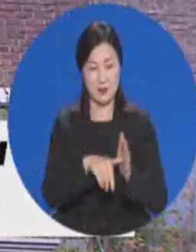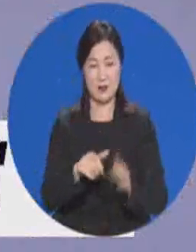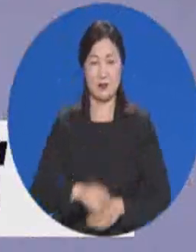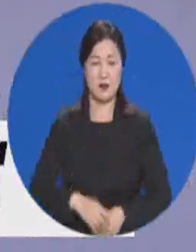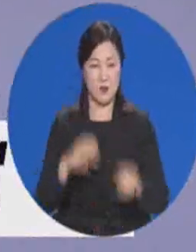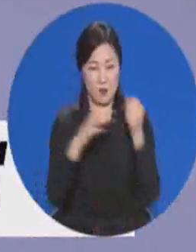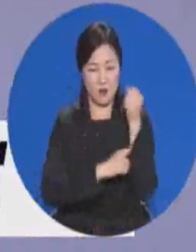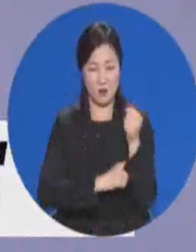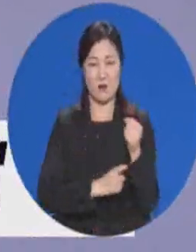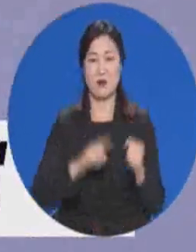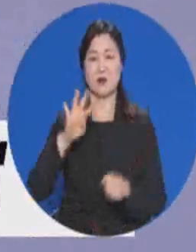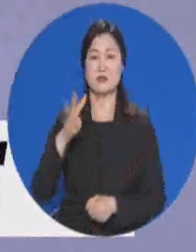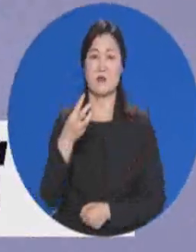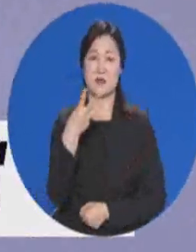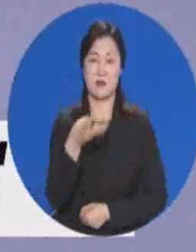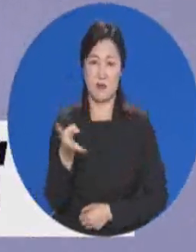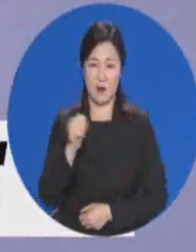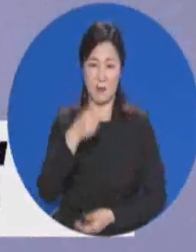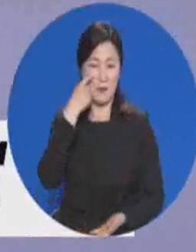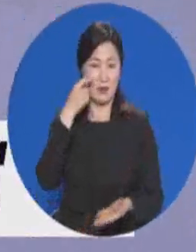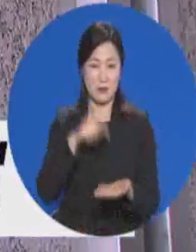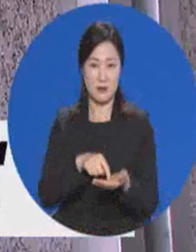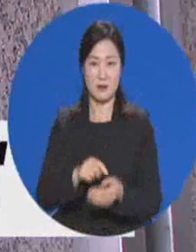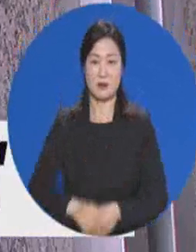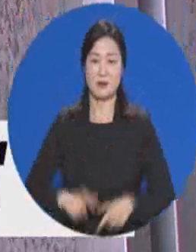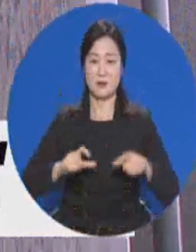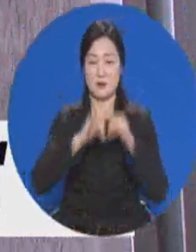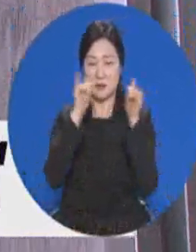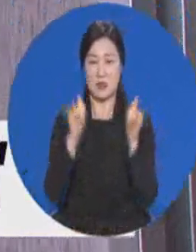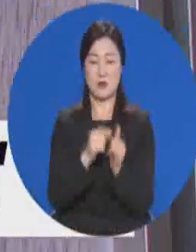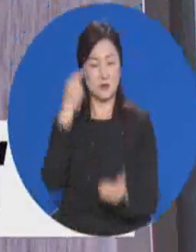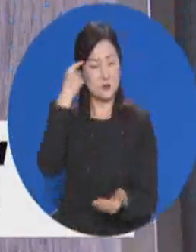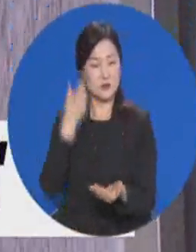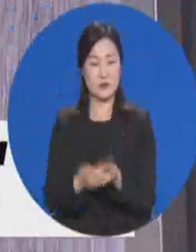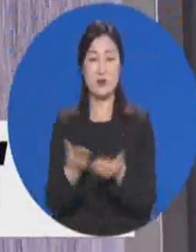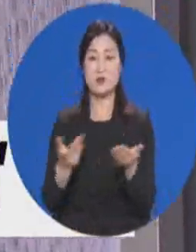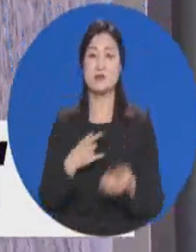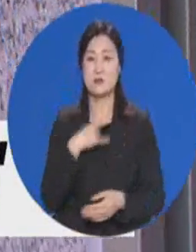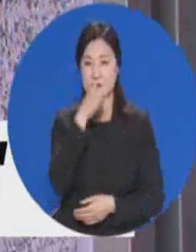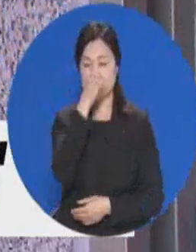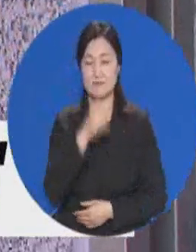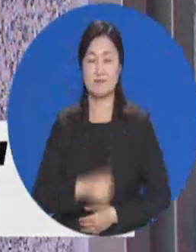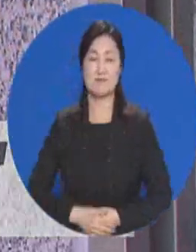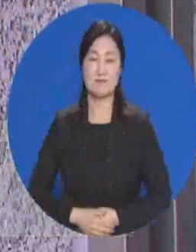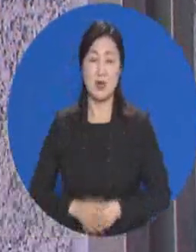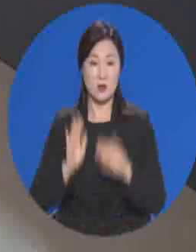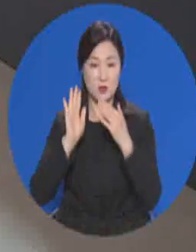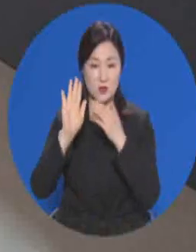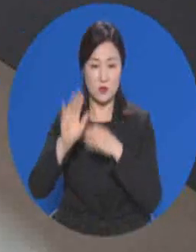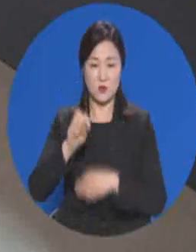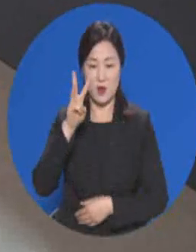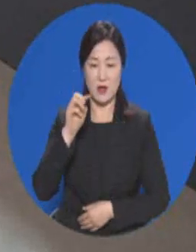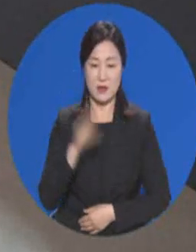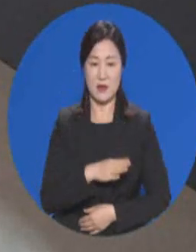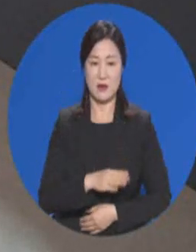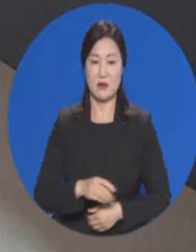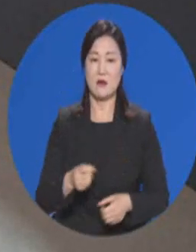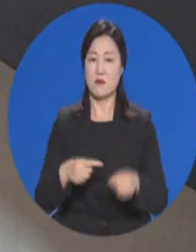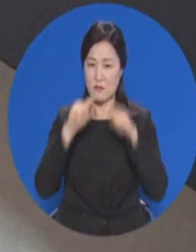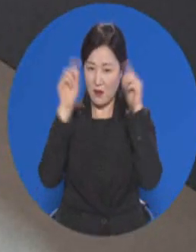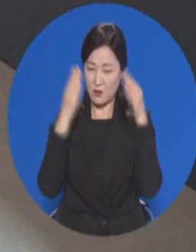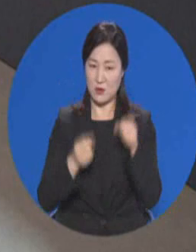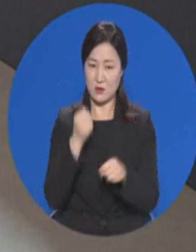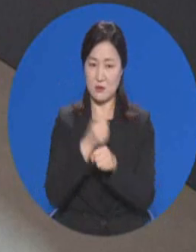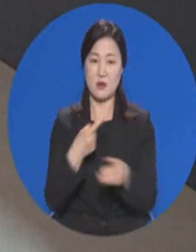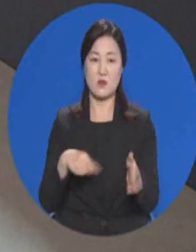무려 403억 원에 이른다는 사실이 밝혀져 지역사회에 큰 충격을 줬습니다. 이후 광양보건대 정상화를 위한